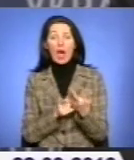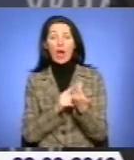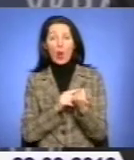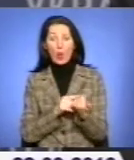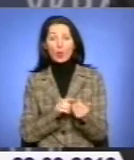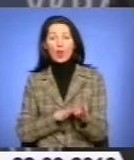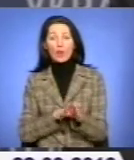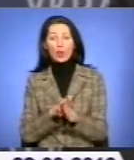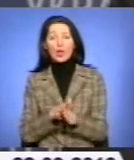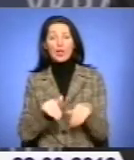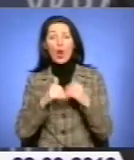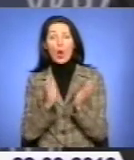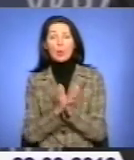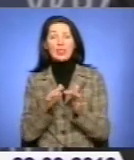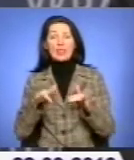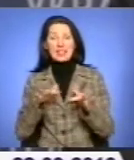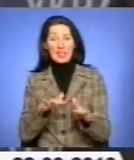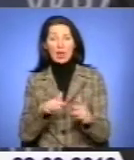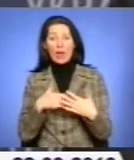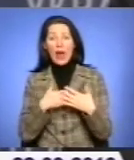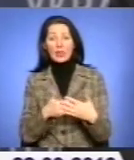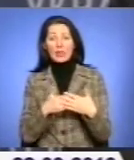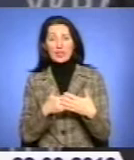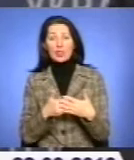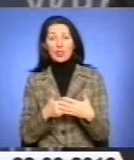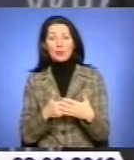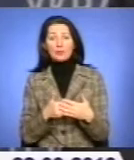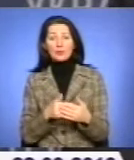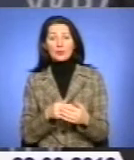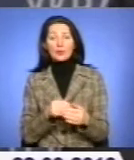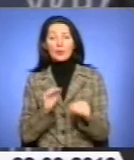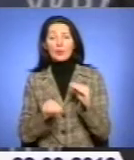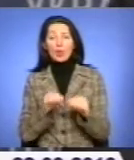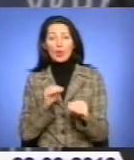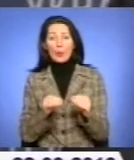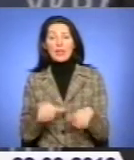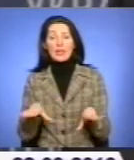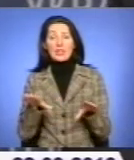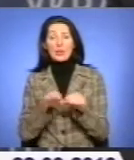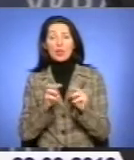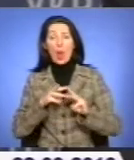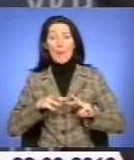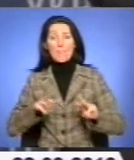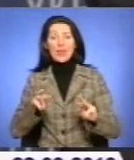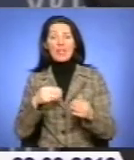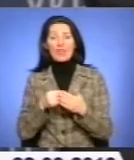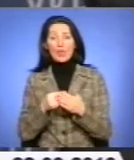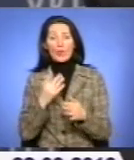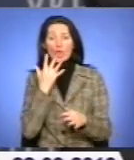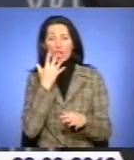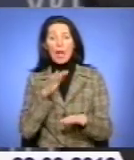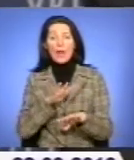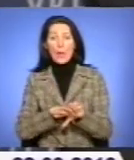виконання комплексних заходів з активізації кредитування, розроблених спільно Мінфіном, Національним банком України